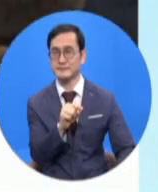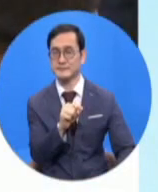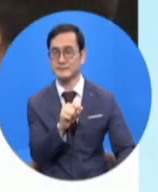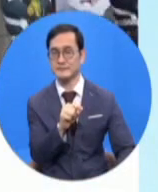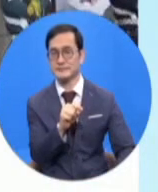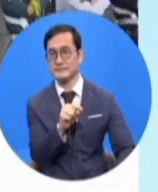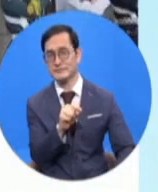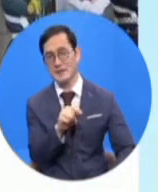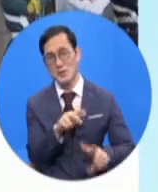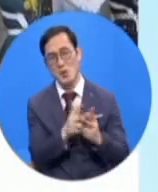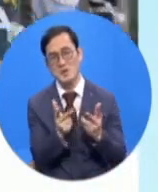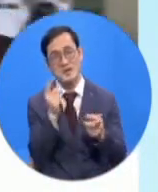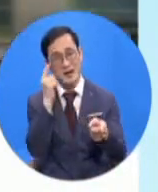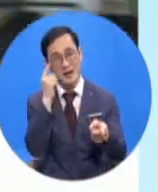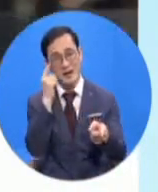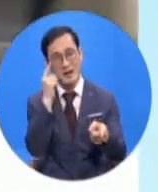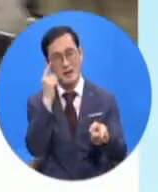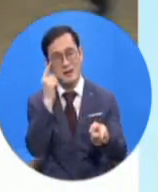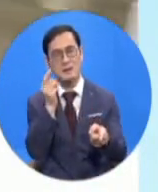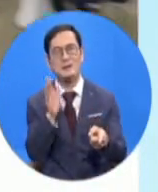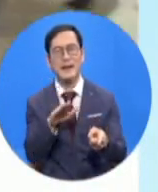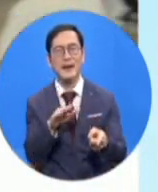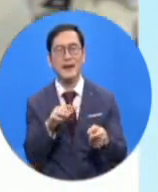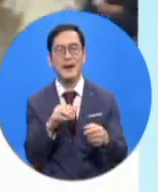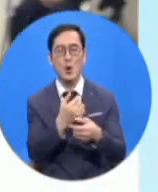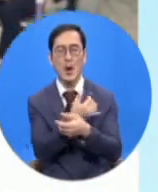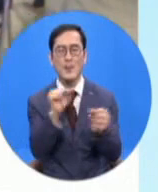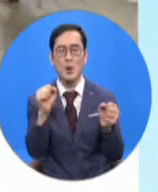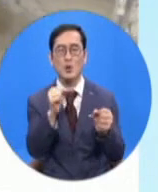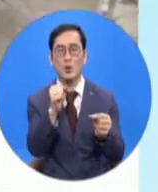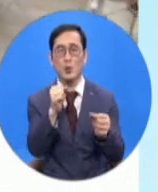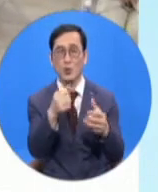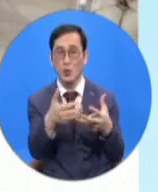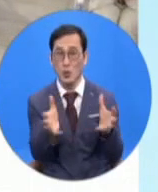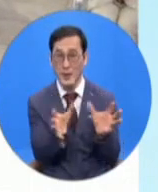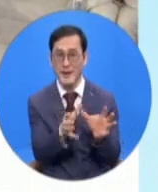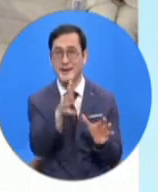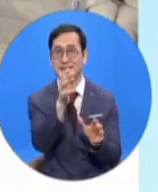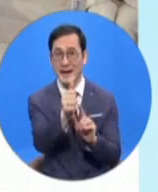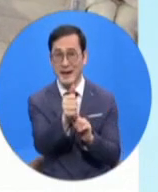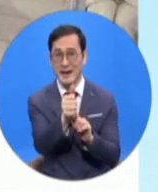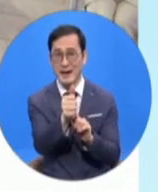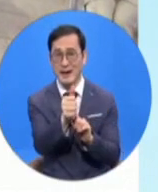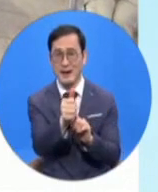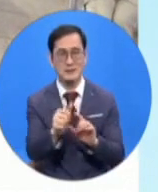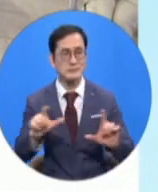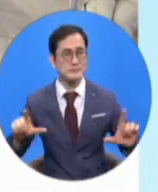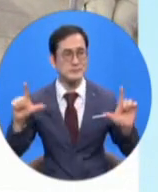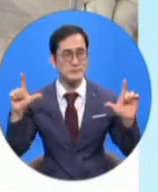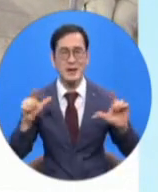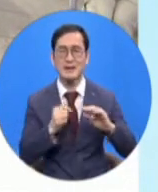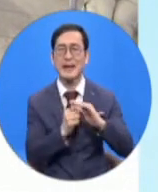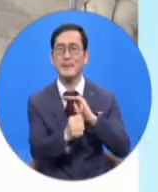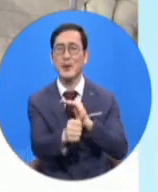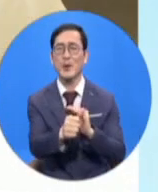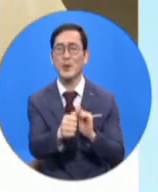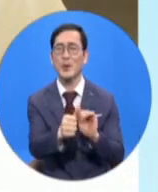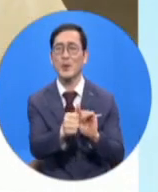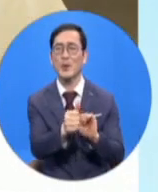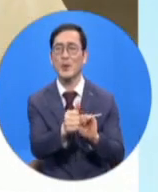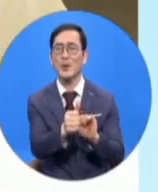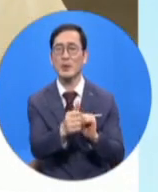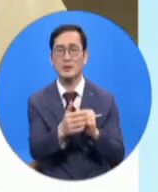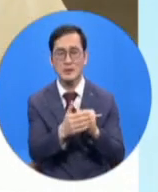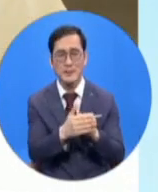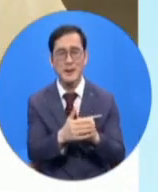아쉬운 부분은 광복회 장 이라고 하는 자리가 어쨌든 정부의 한 기관을 담당하는 장애인 일까 발언에 있어서는